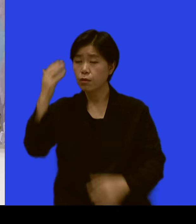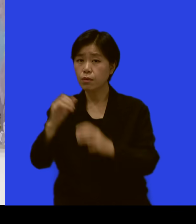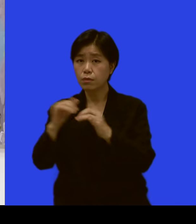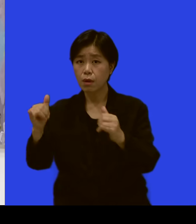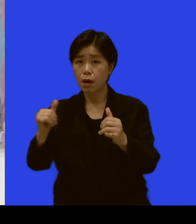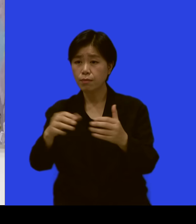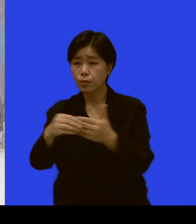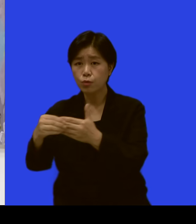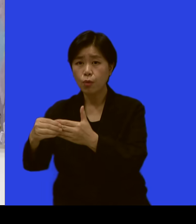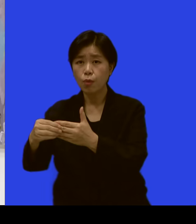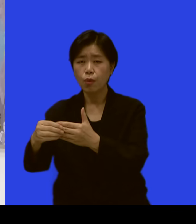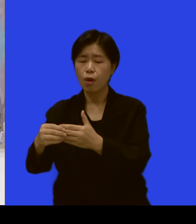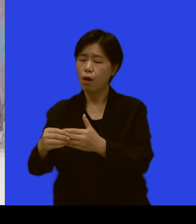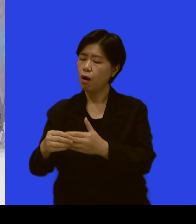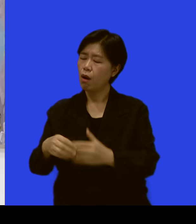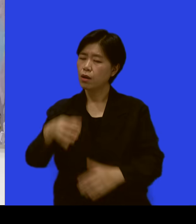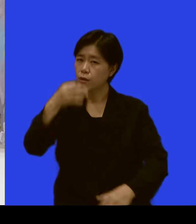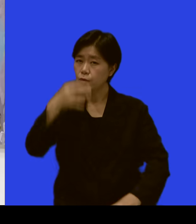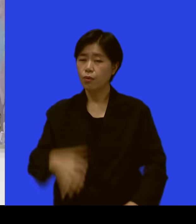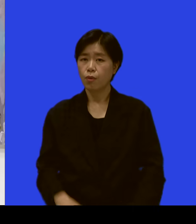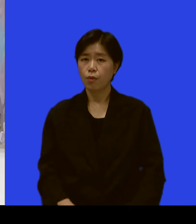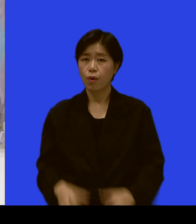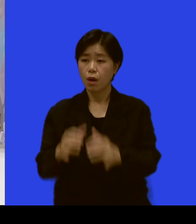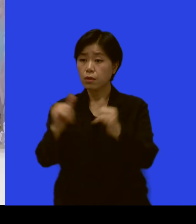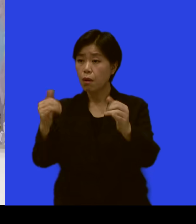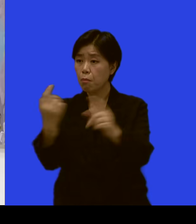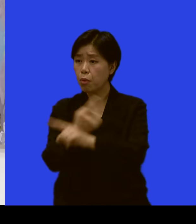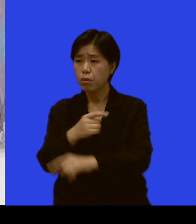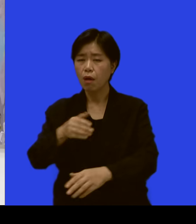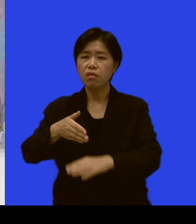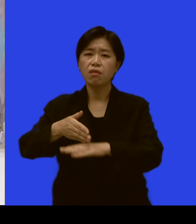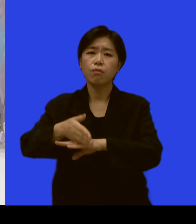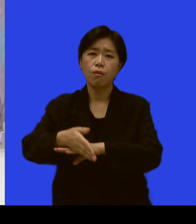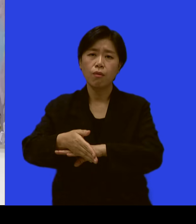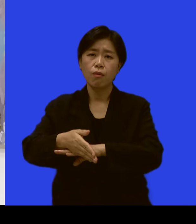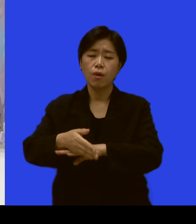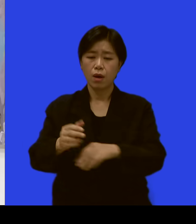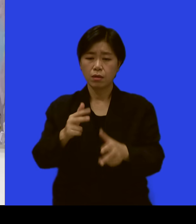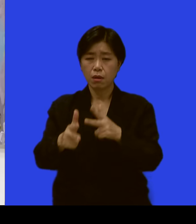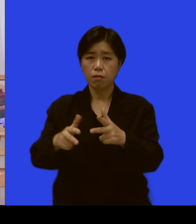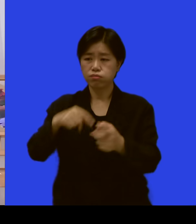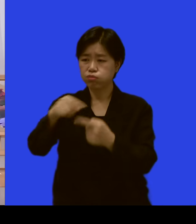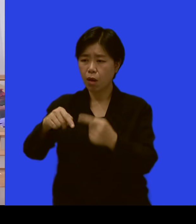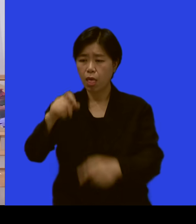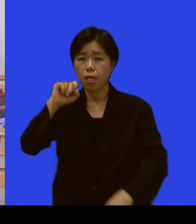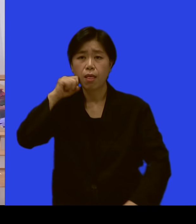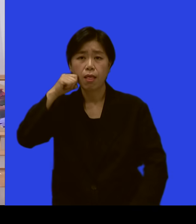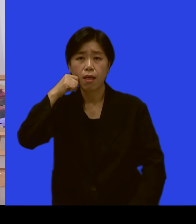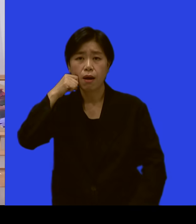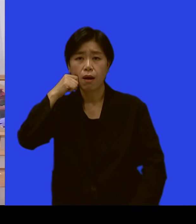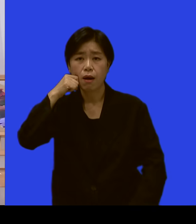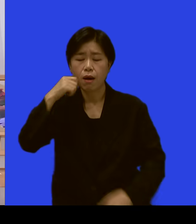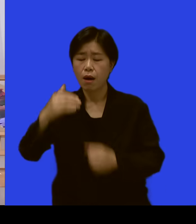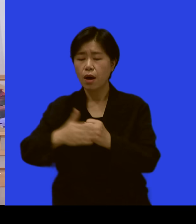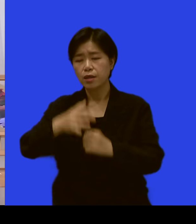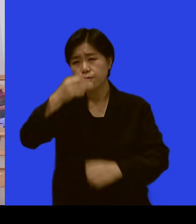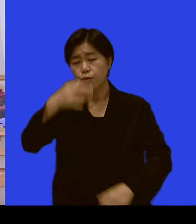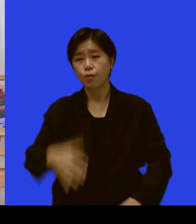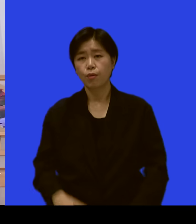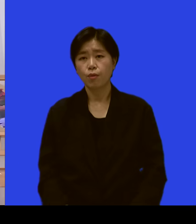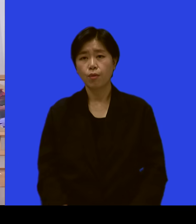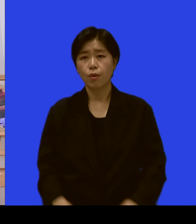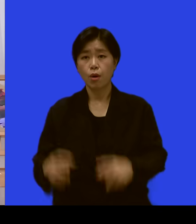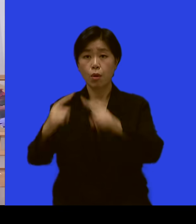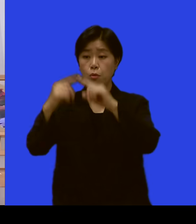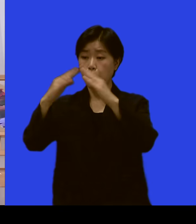하는데 예. 교회 안 바뀌고 사람 안 바뀌고 예. 뭐 사업하는 거 잘 풀리지도 않고 이거 뭐 교회에서 열심히 막